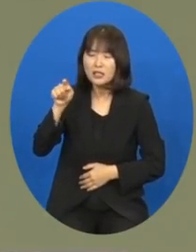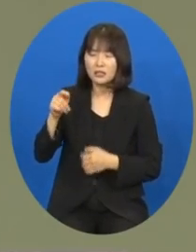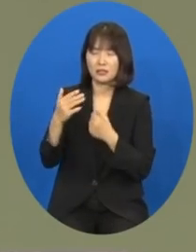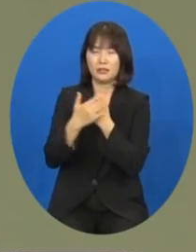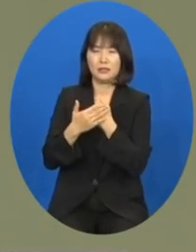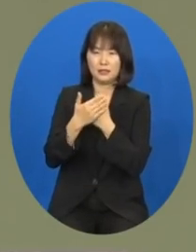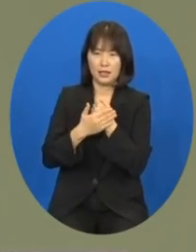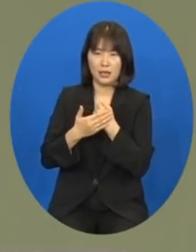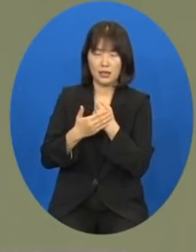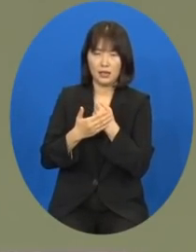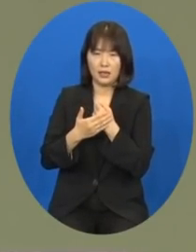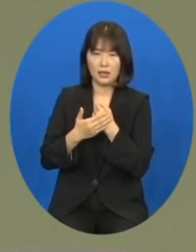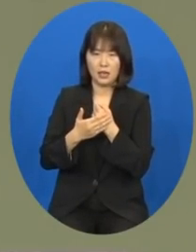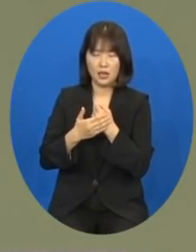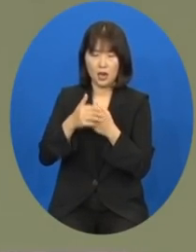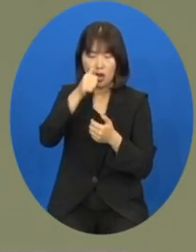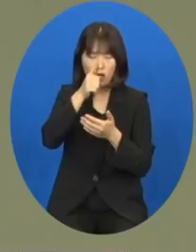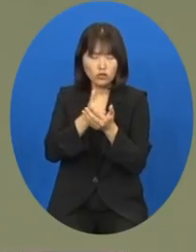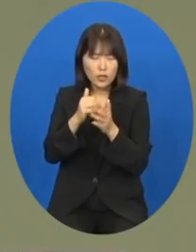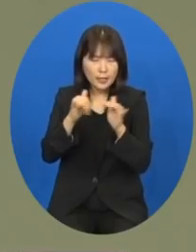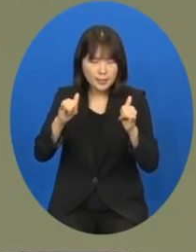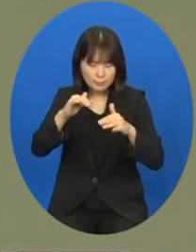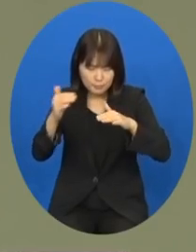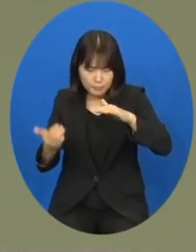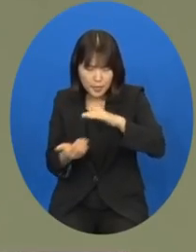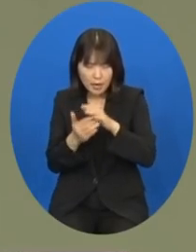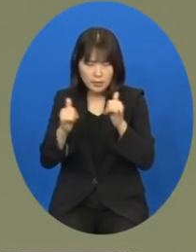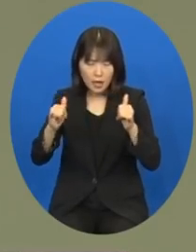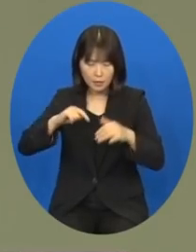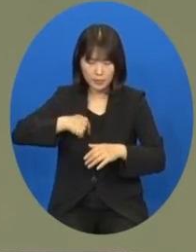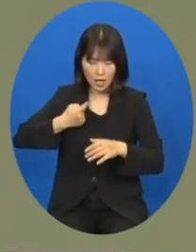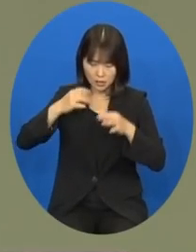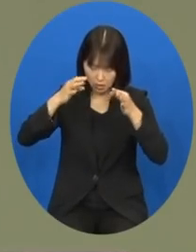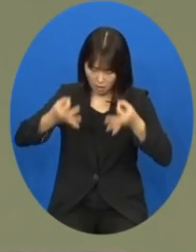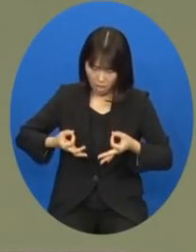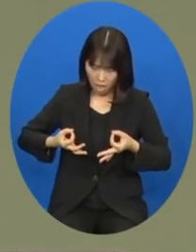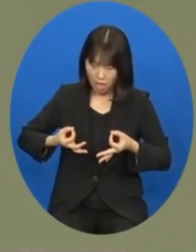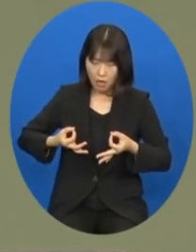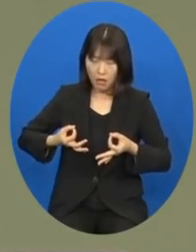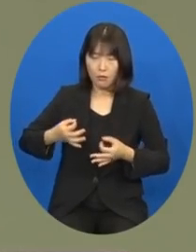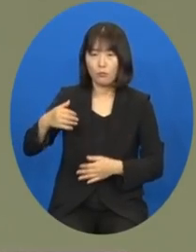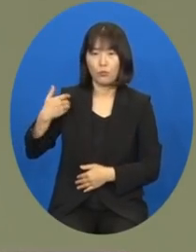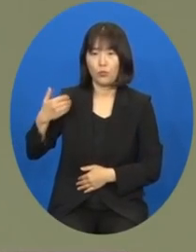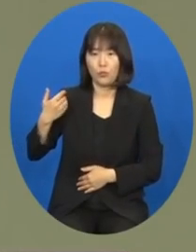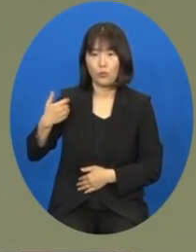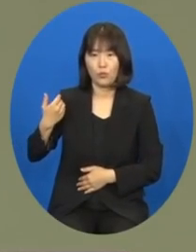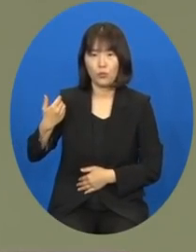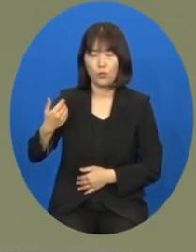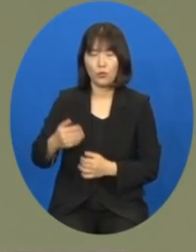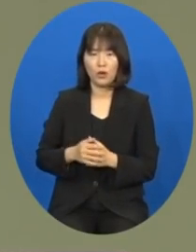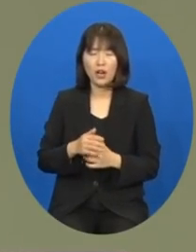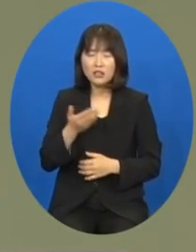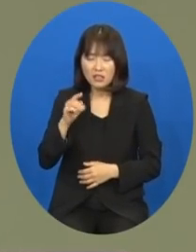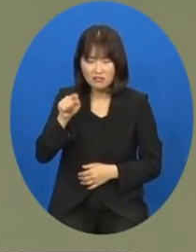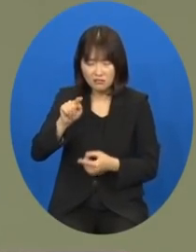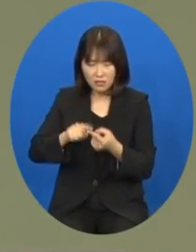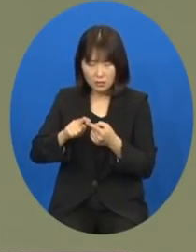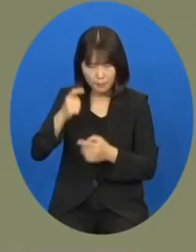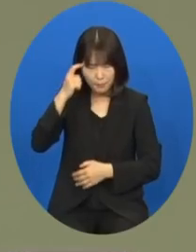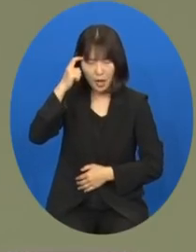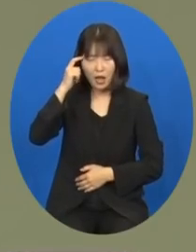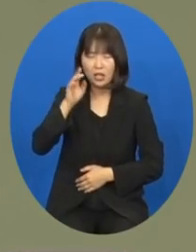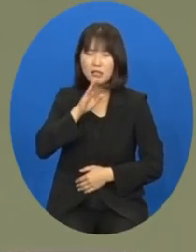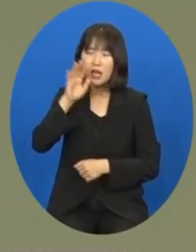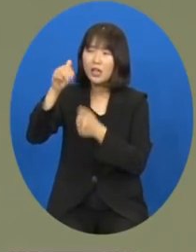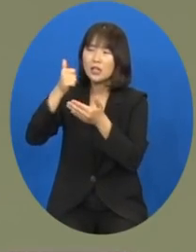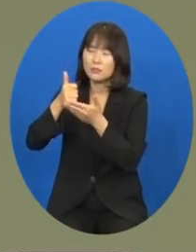는 걸 알지 못합니다 근데 내가 참 이렇게 되고 있는 거지 괴물이고 나 깨닫는 것은 이건 정말 하나님의 크신 했 두번째